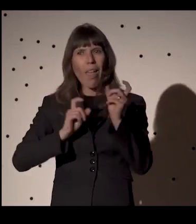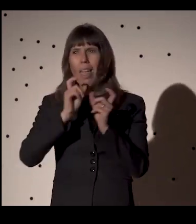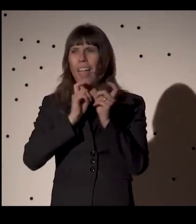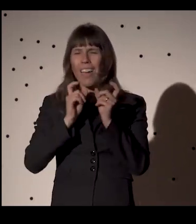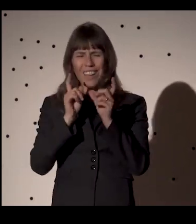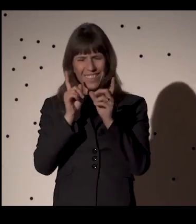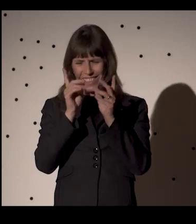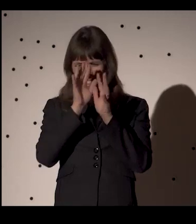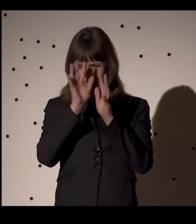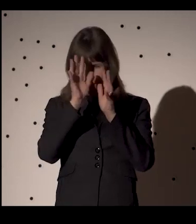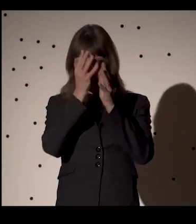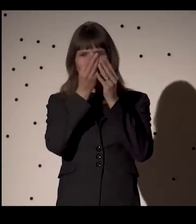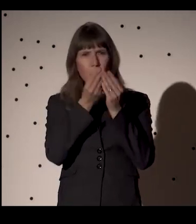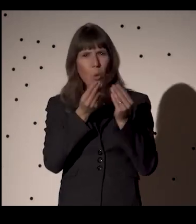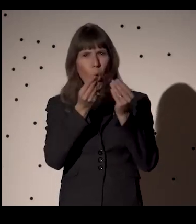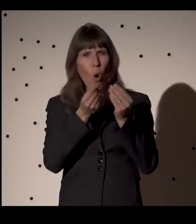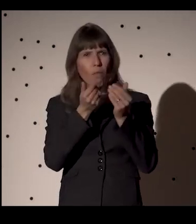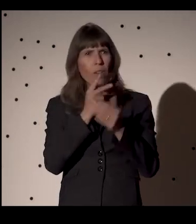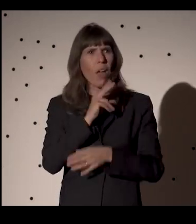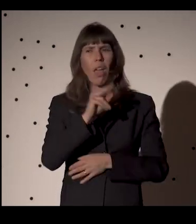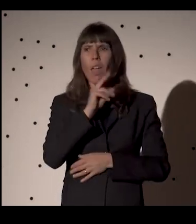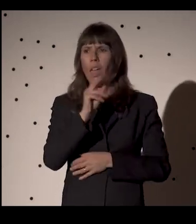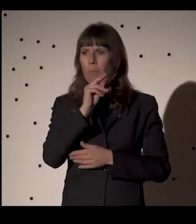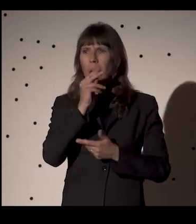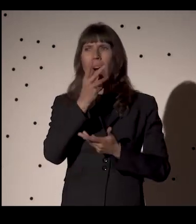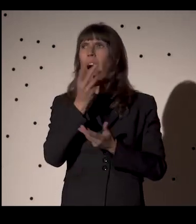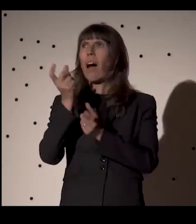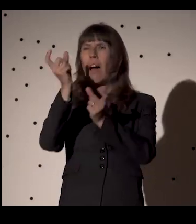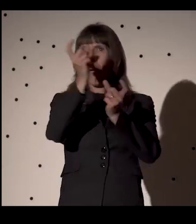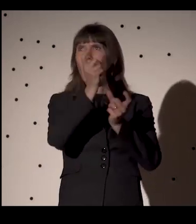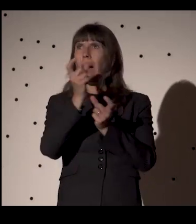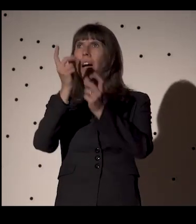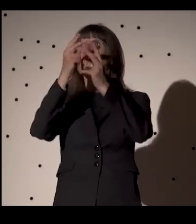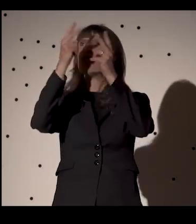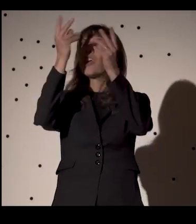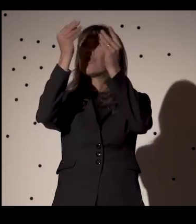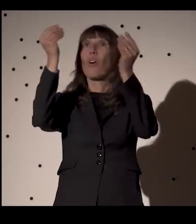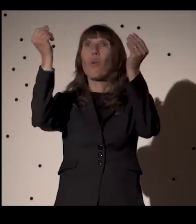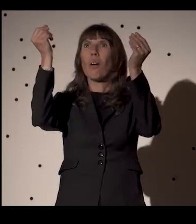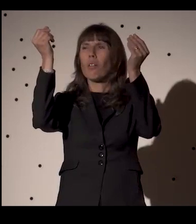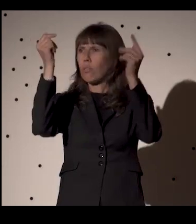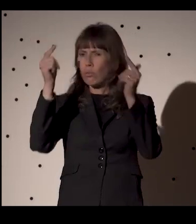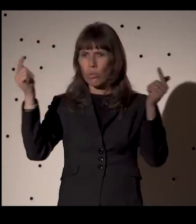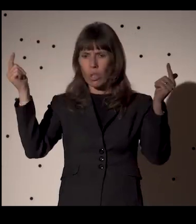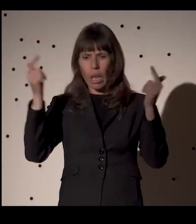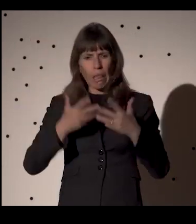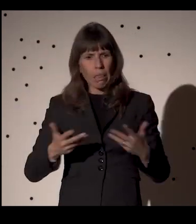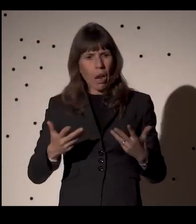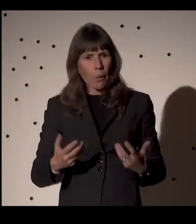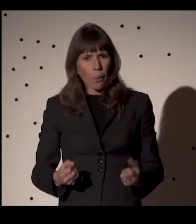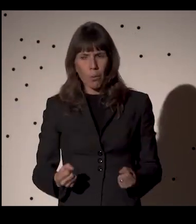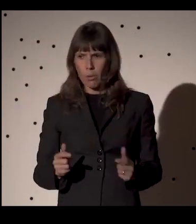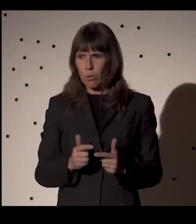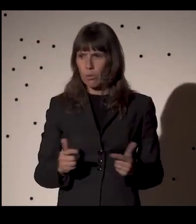senza un fondo su cui posarsi senza un cielo in cui dissolversi che si incontrano per dire si sfuggono per dire